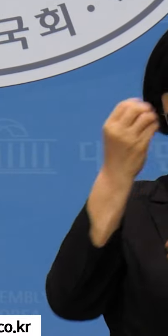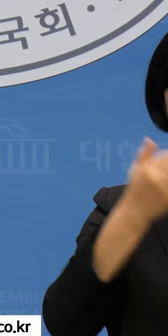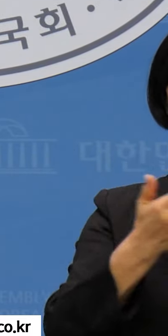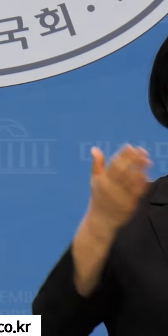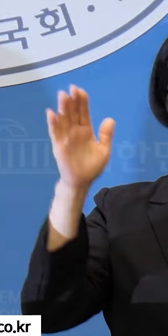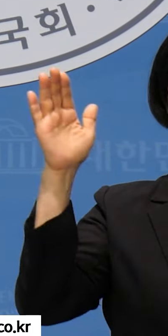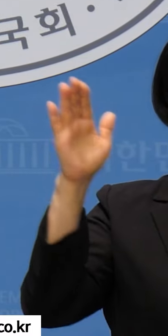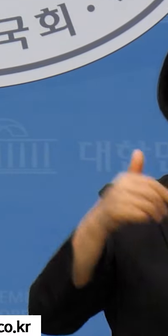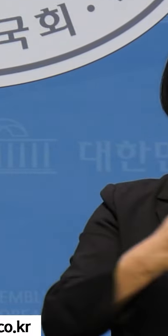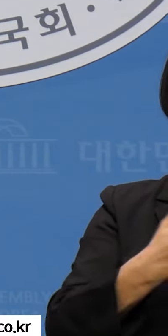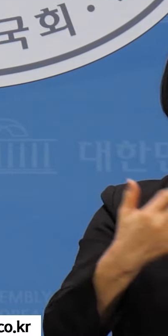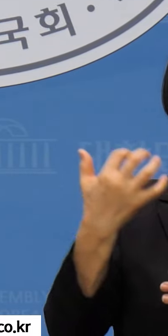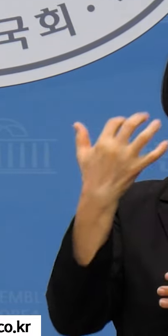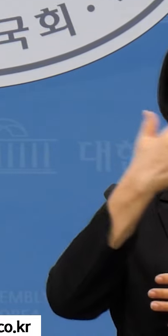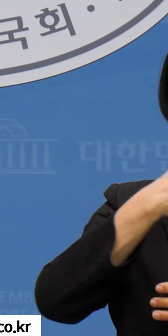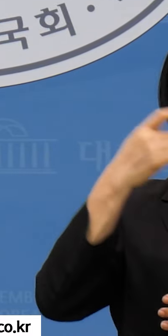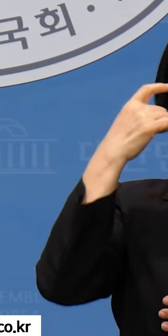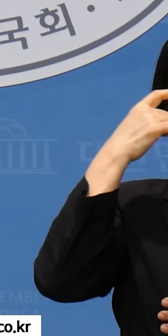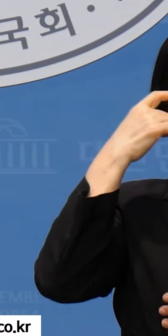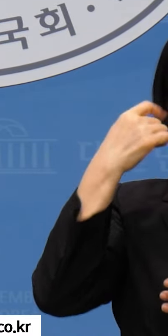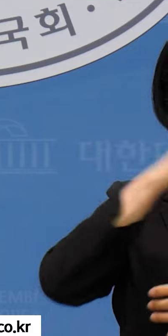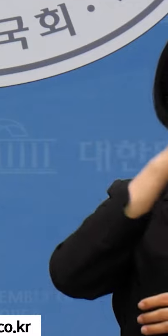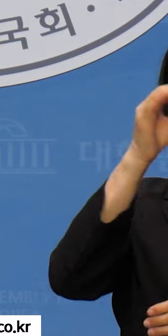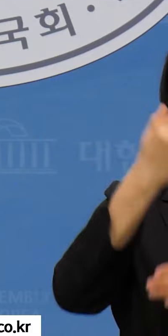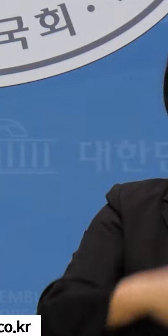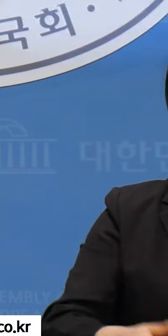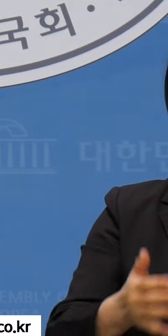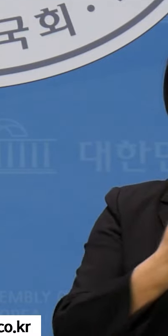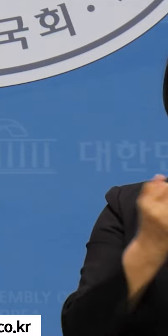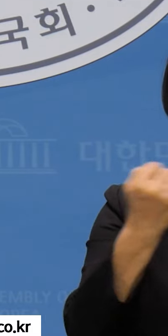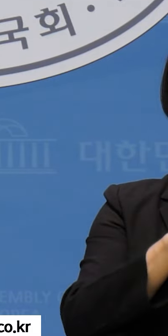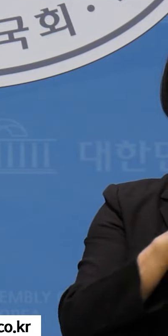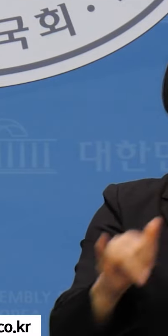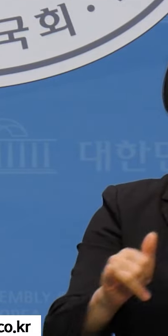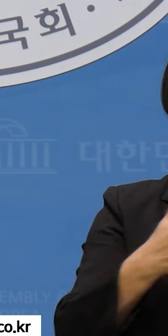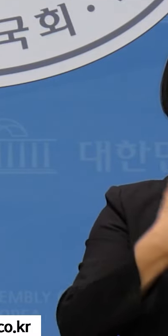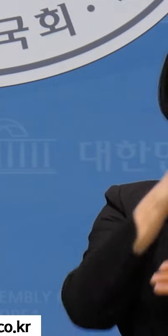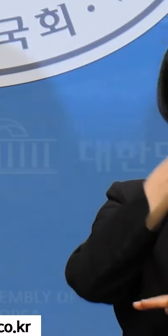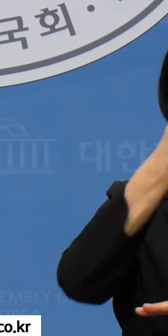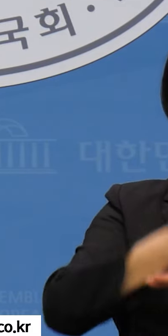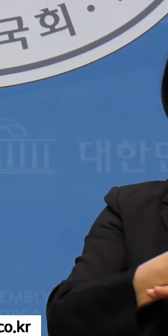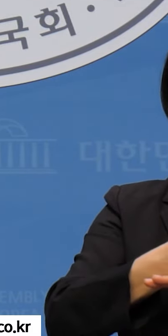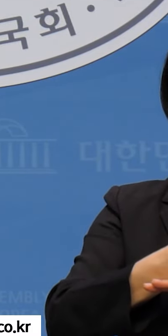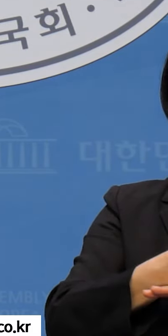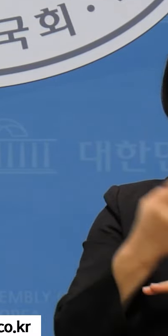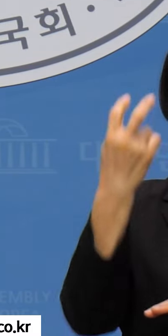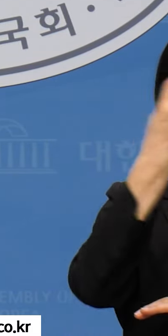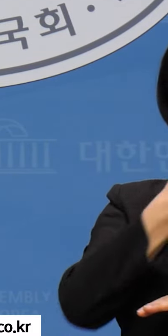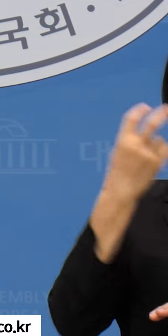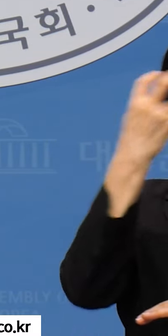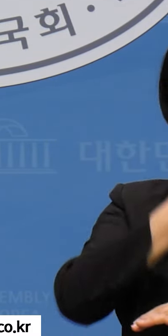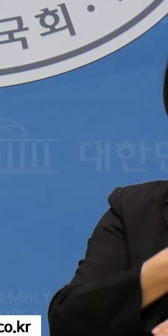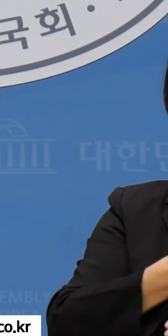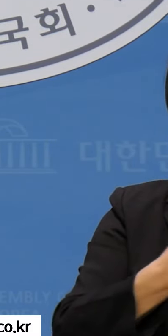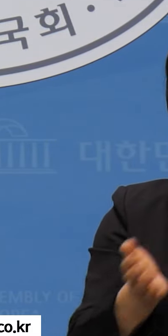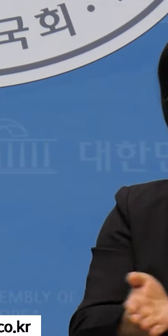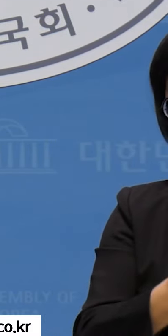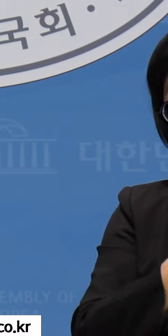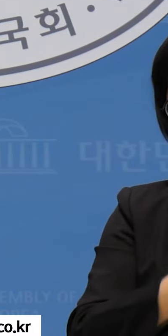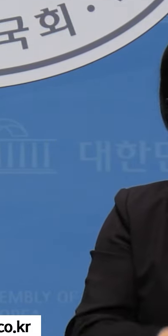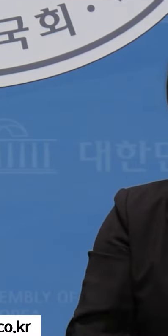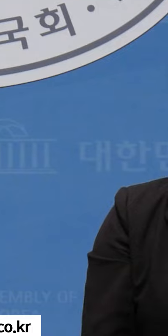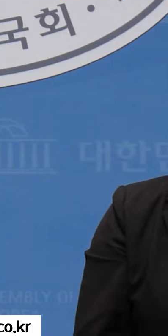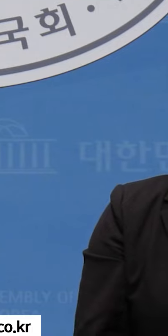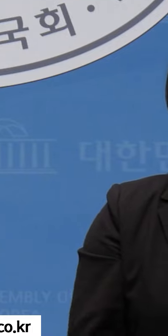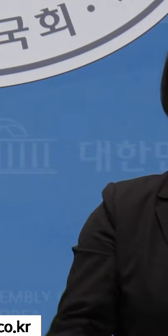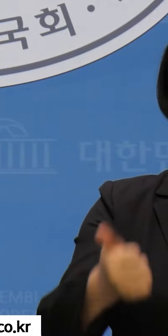대폭 삭감되었고 이 과정에서 여가위 예산 결산 심의조차 패싱하였습니다.